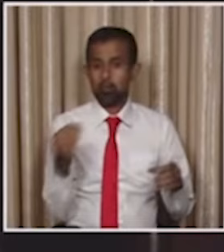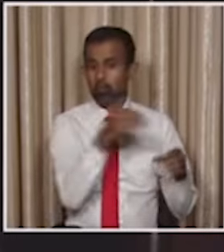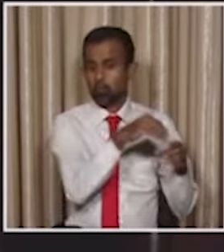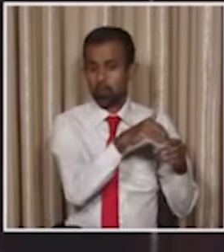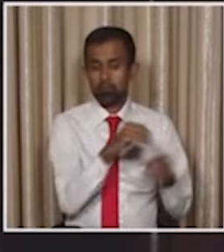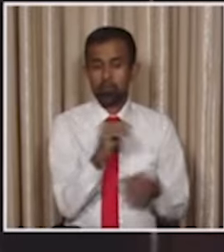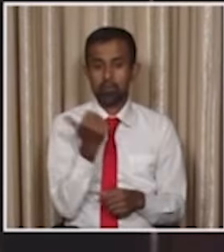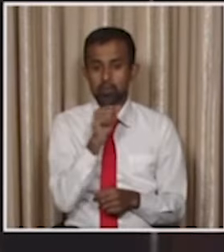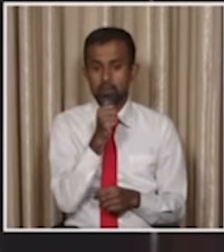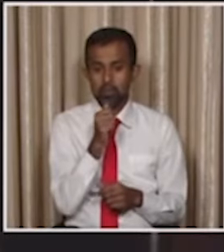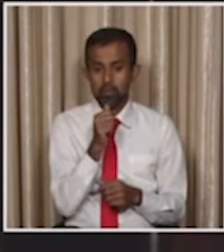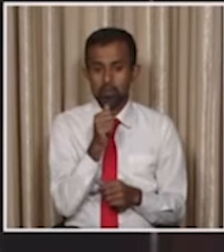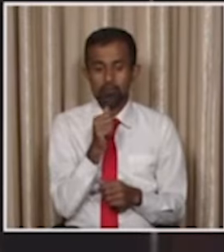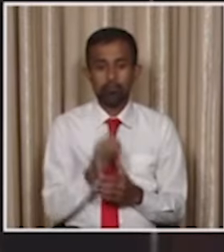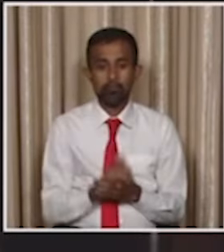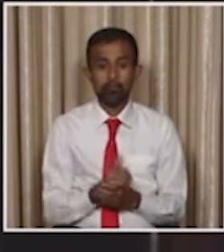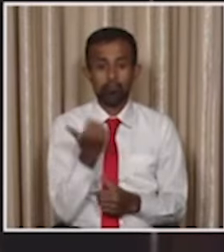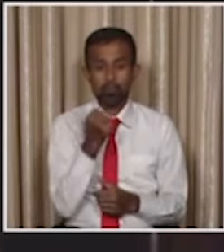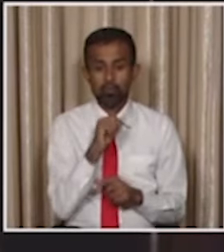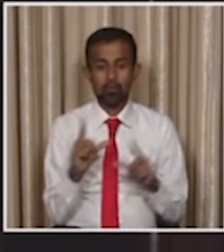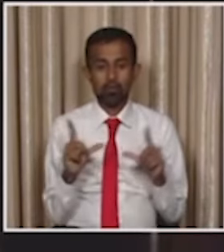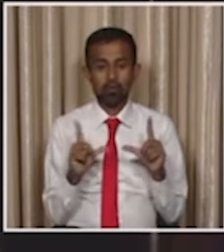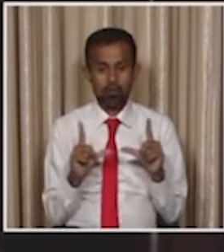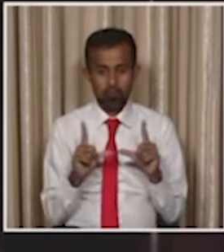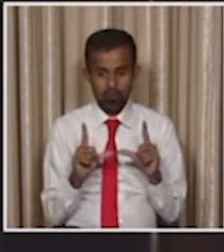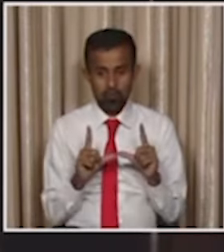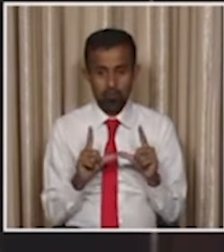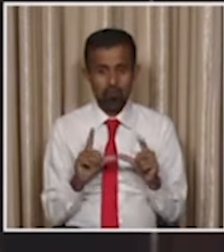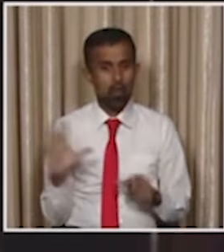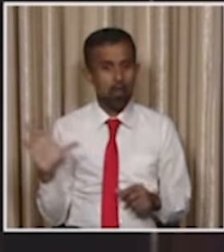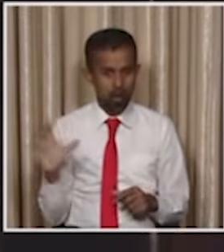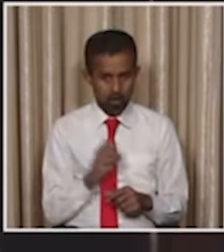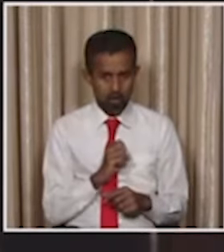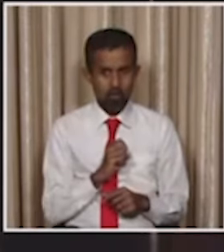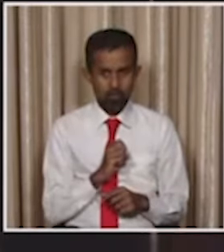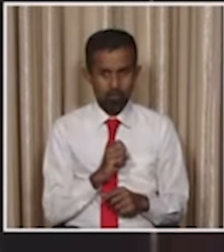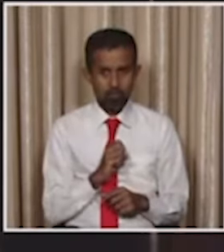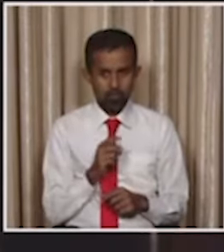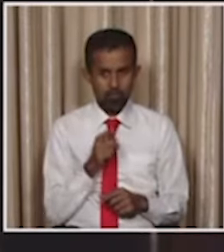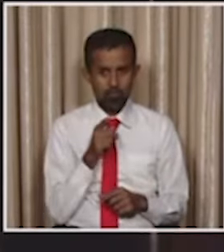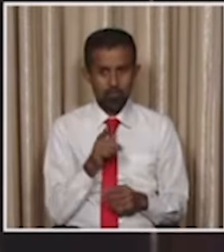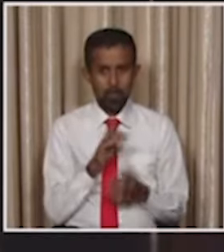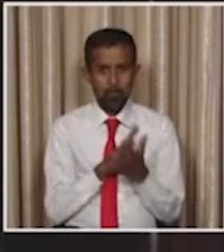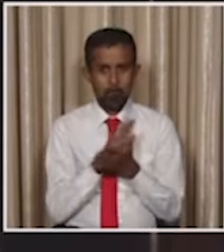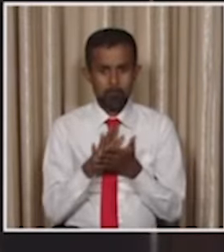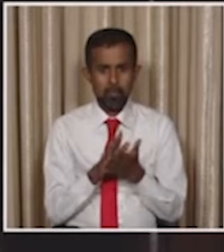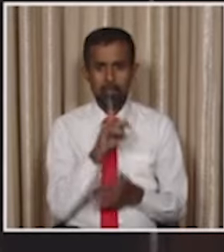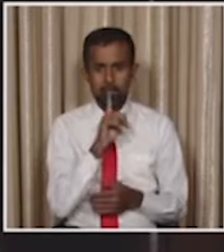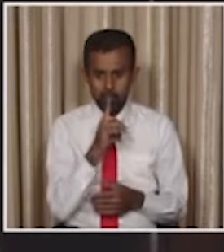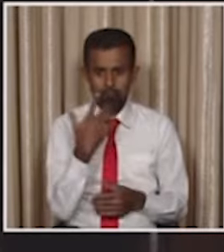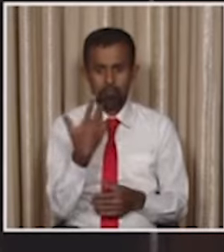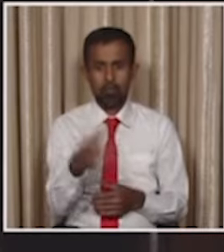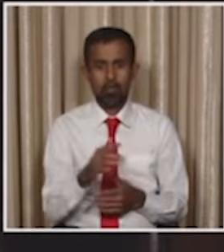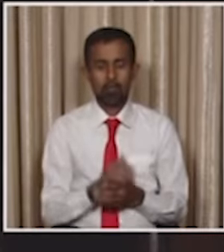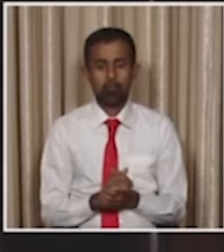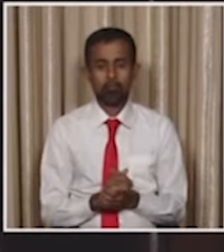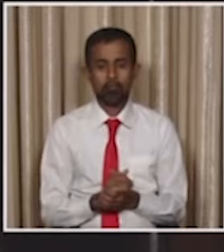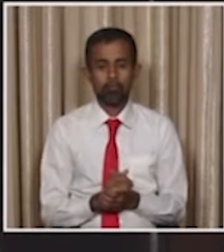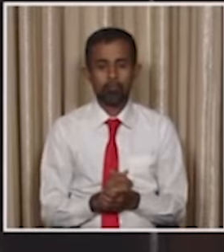මේ සුරාබදු එහෙම නැත්නම් මේ සුරා බලපත්‍ර ලබාගෙන කියන එක පිළිබඳව ඉතා පැහැදිලිව ප්‍රකාශ කරා. අපි